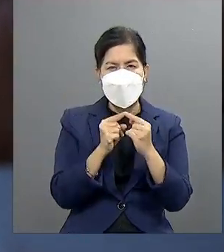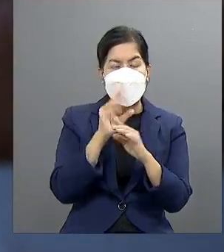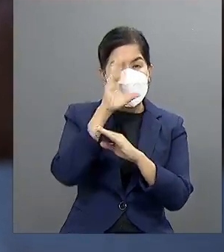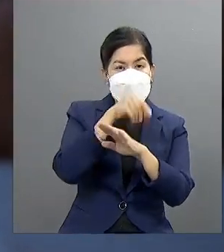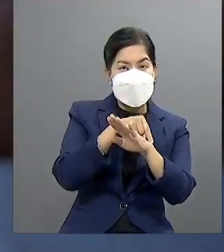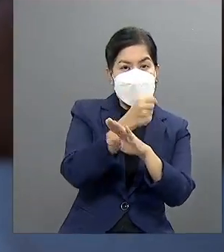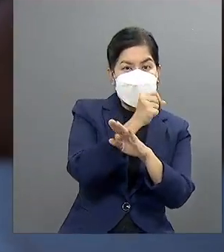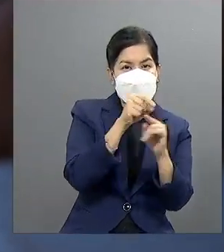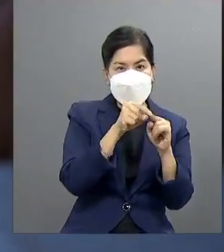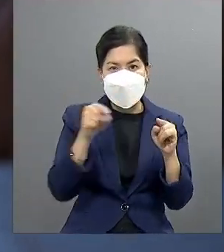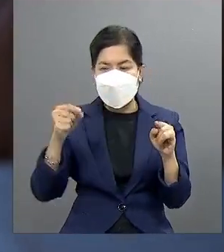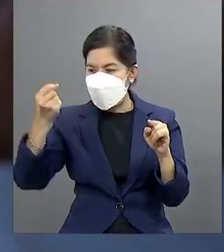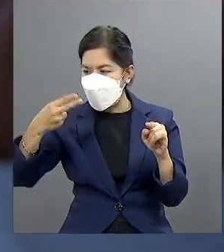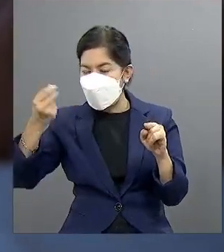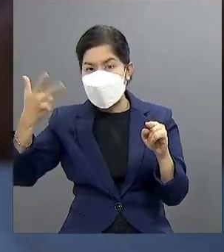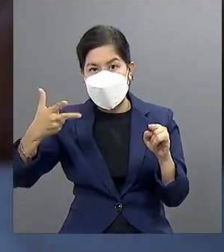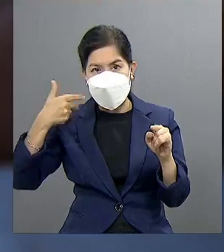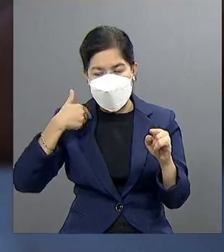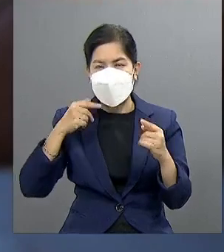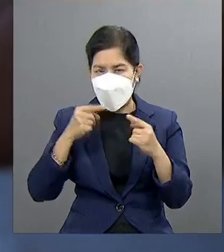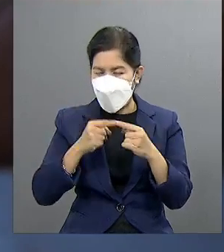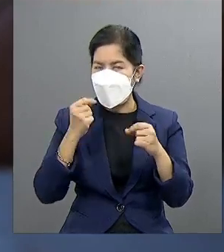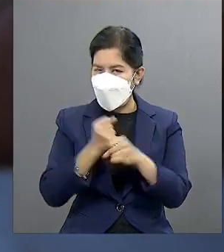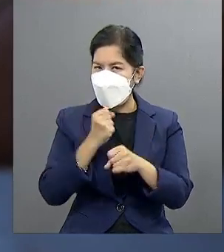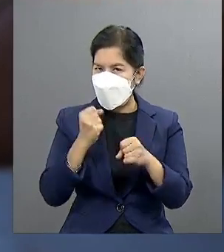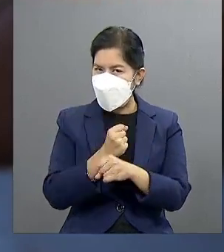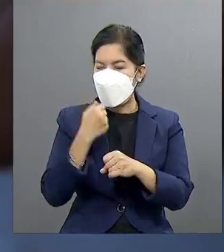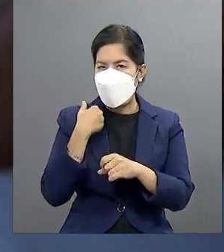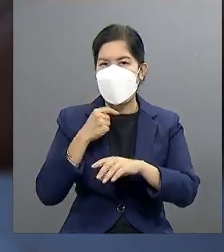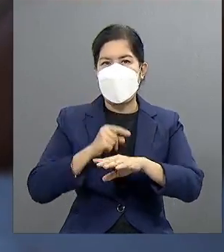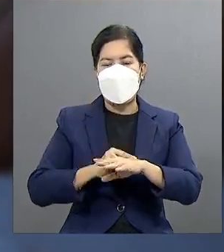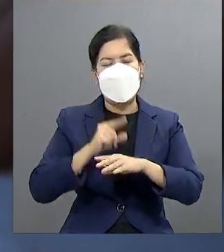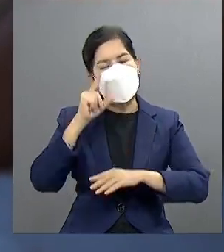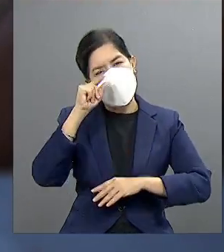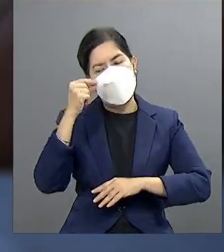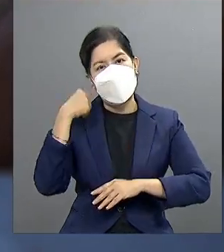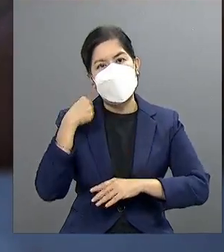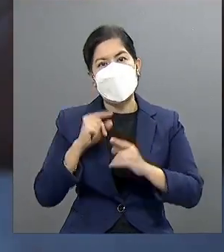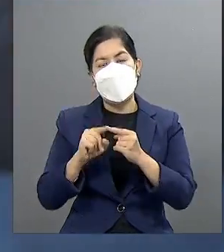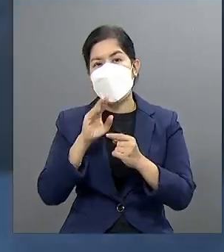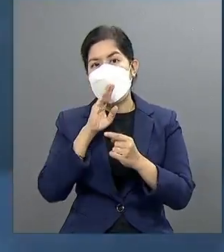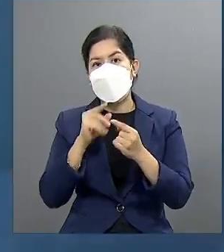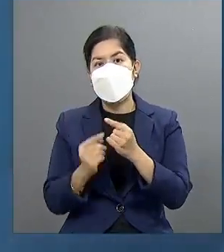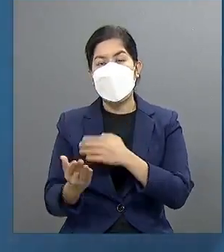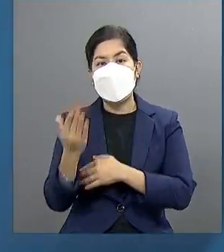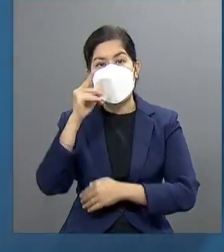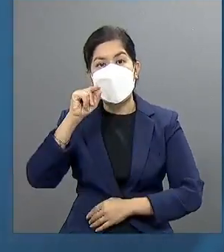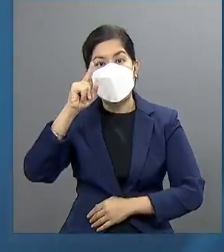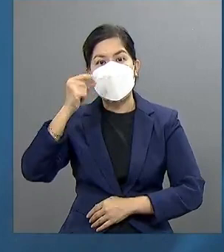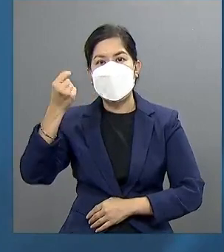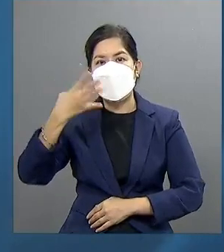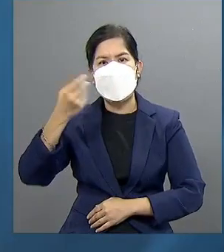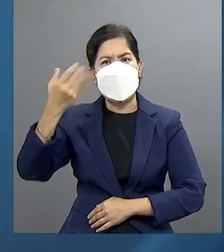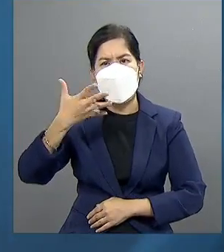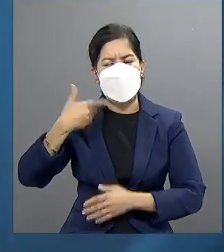จะฝึกให้นอนเป็นเวลานะคะแล้วก็นอนเร็วขึ้นแต่เราอาจจะตื่น4 5ไม่เป็นไรแต่ถ้าเรานอนเร็ ว เน ี่ ยก็จะได้เปรียบใช่ค่ะ